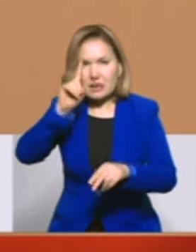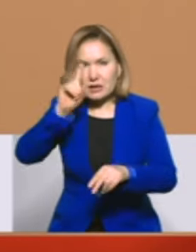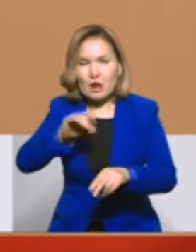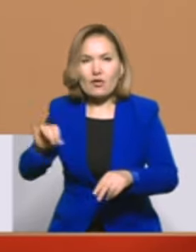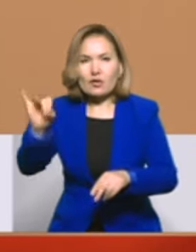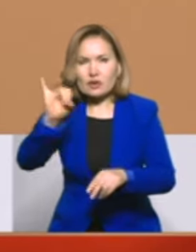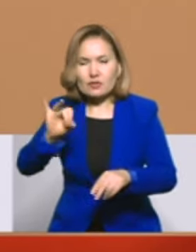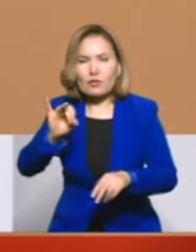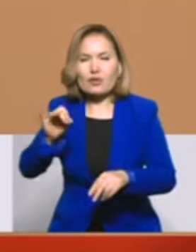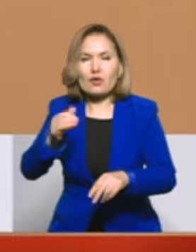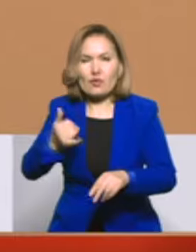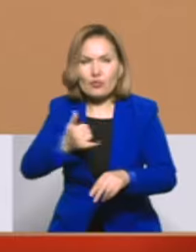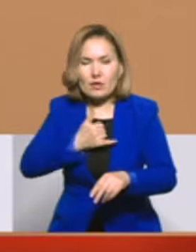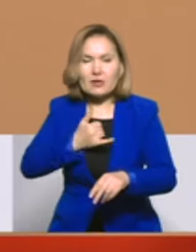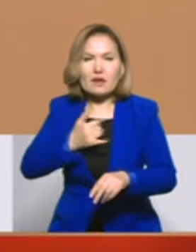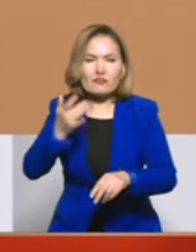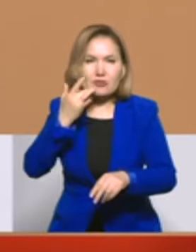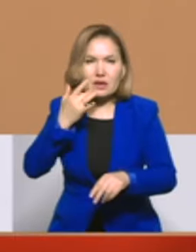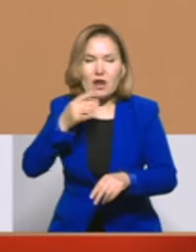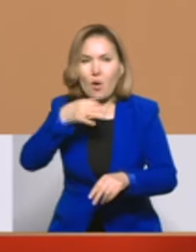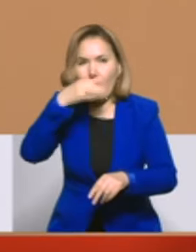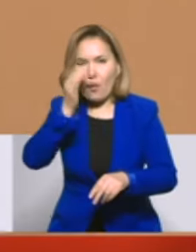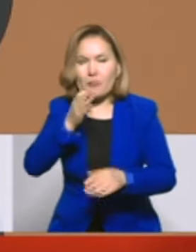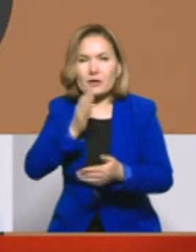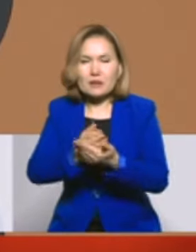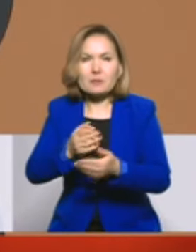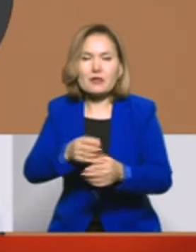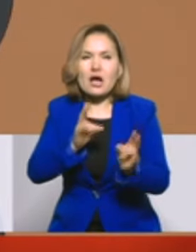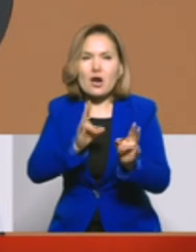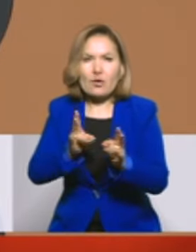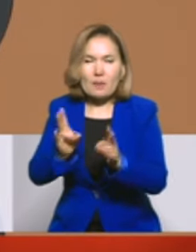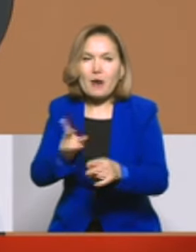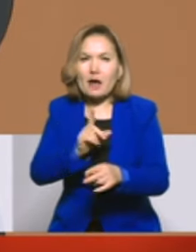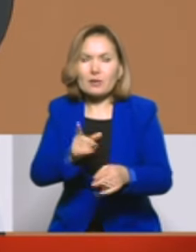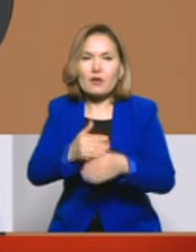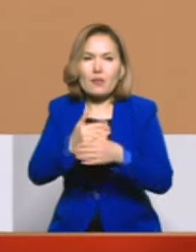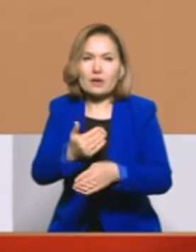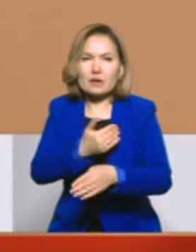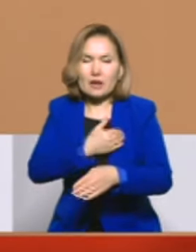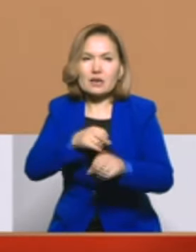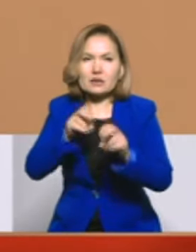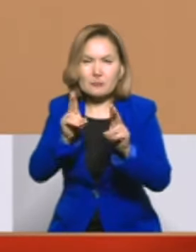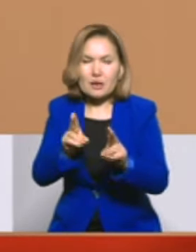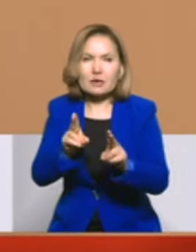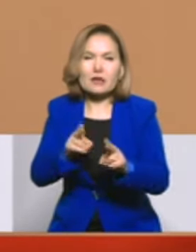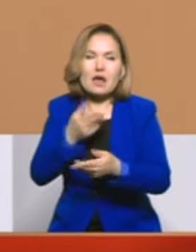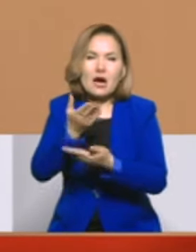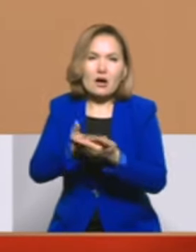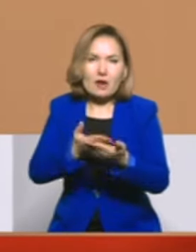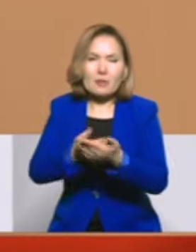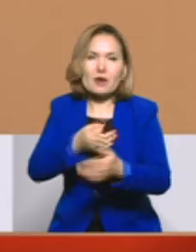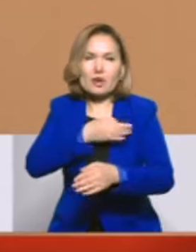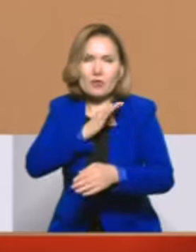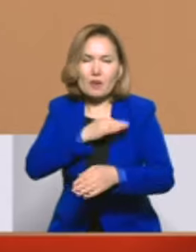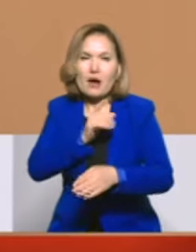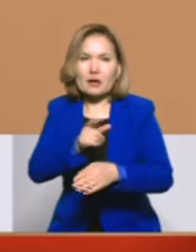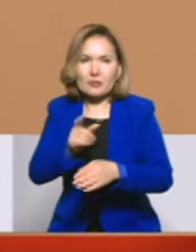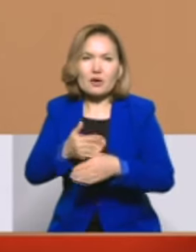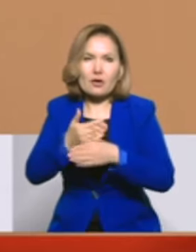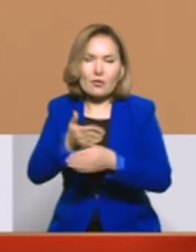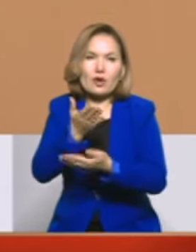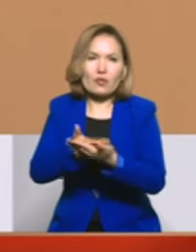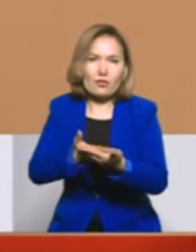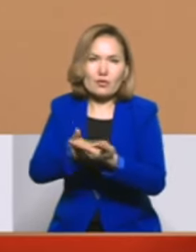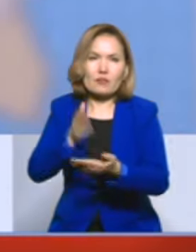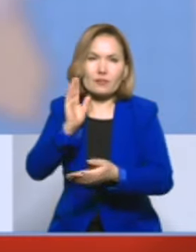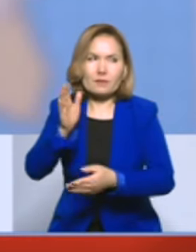қазір көп қиналып жатқан халықтарға көмектескім келеді. Мен жалғызған емеспін, мен бүгін жұмыста барлығын айтып едім. Көмектесетін адамдар көп